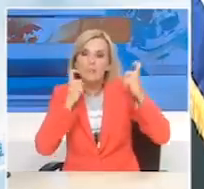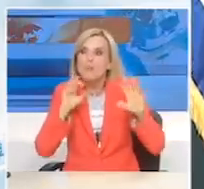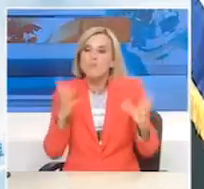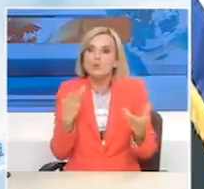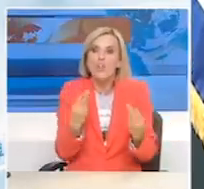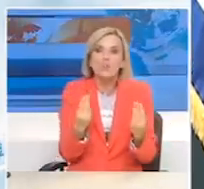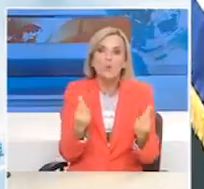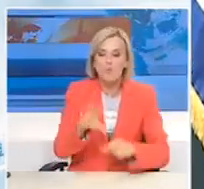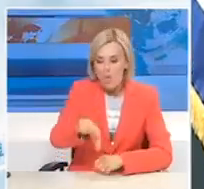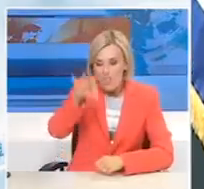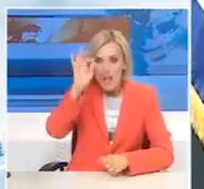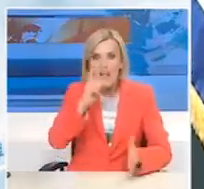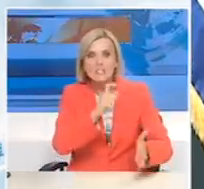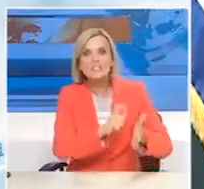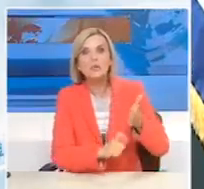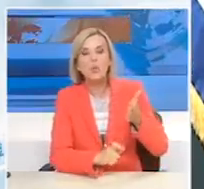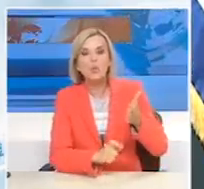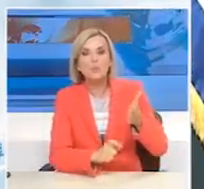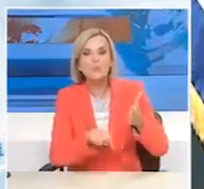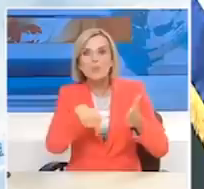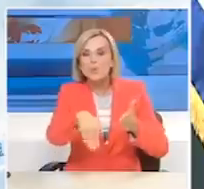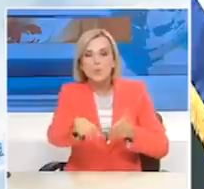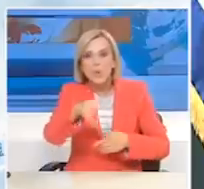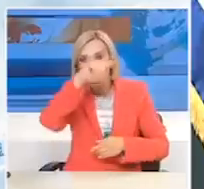του πληθυσμού? Και πώς θα φανταζόσασταν τις διακοπές